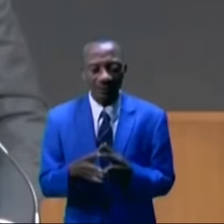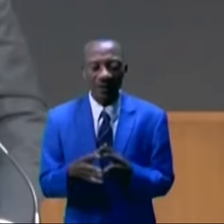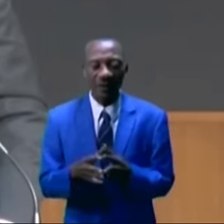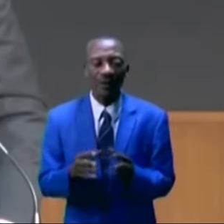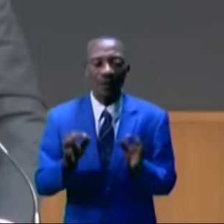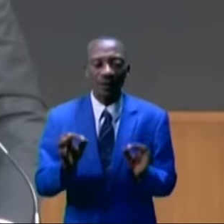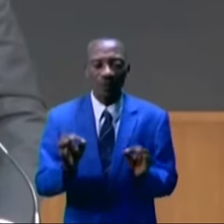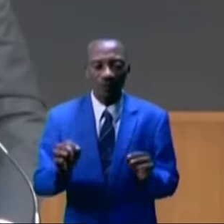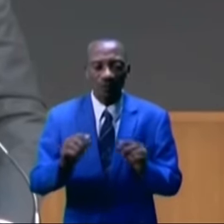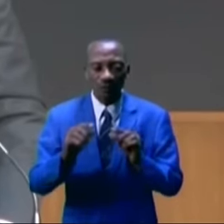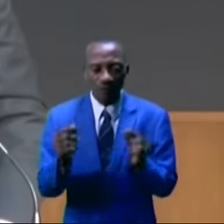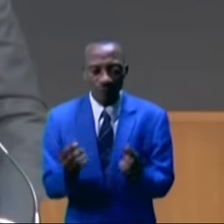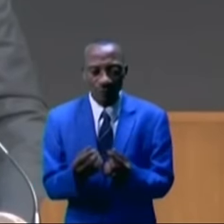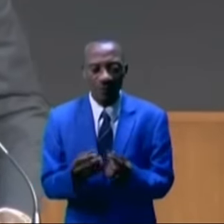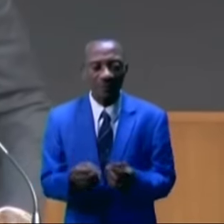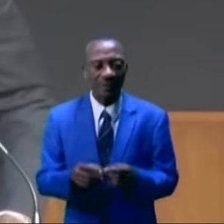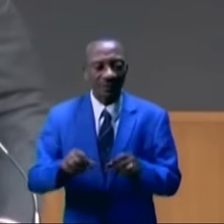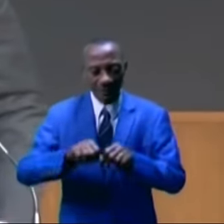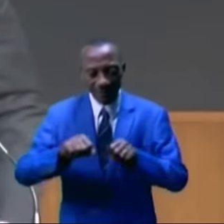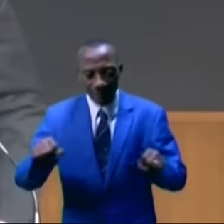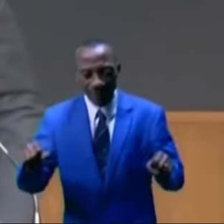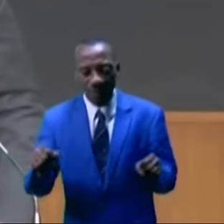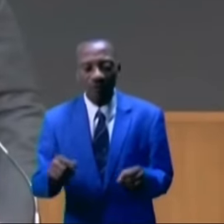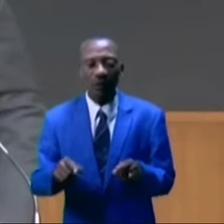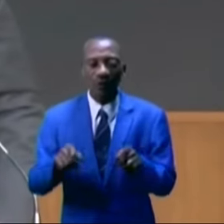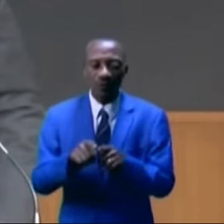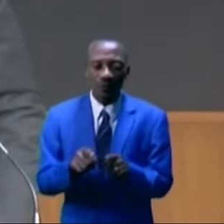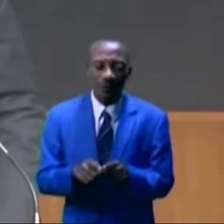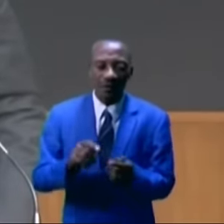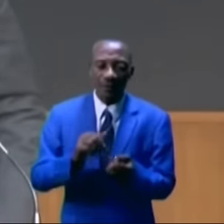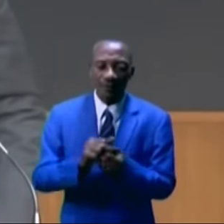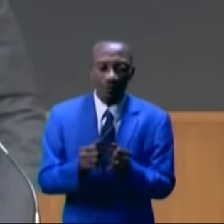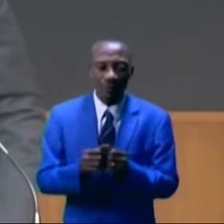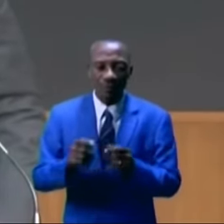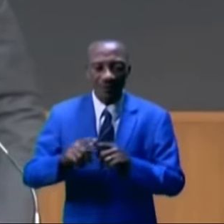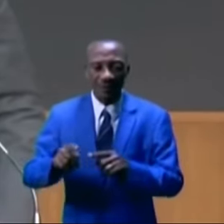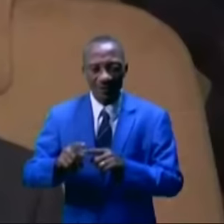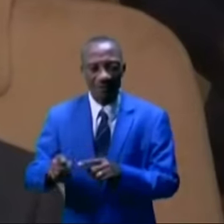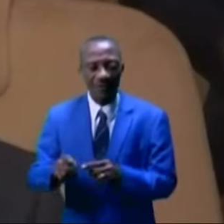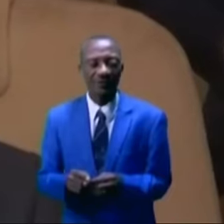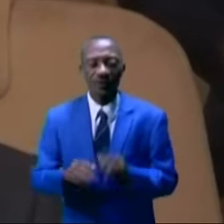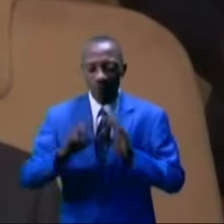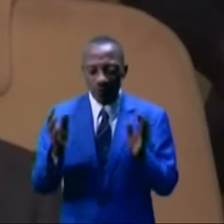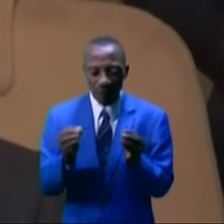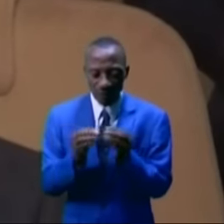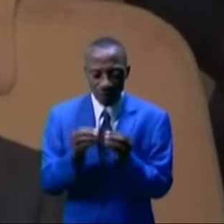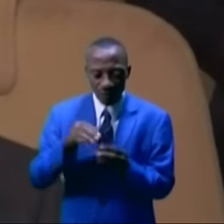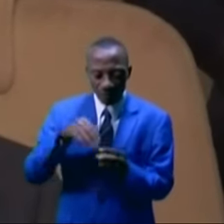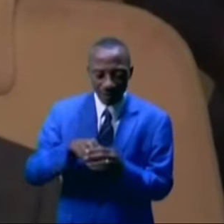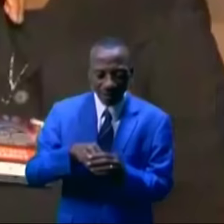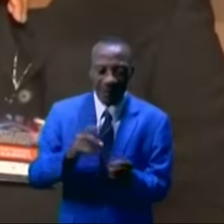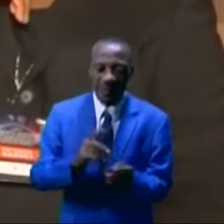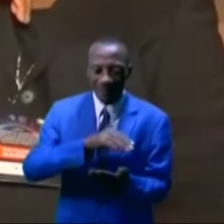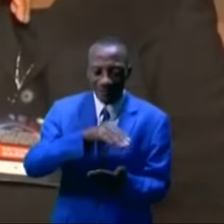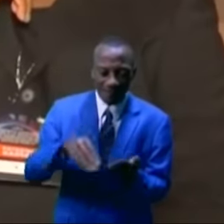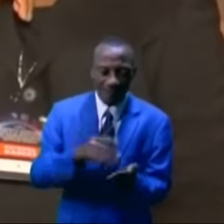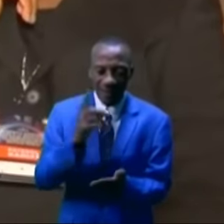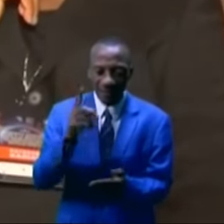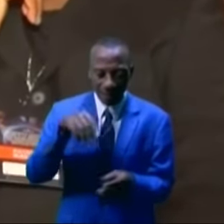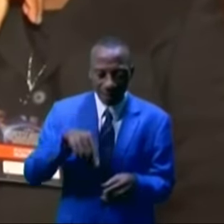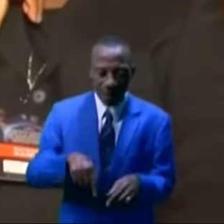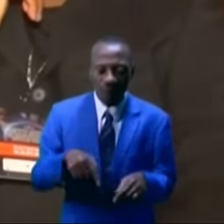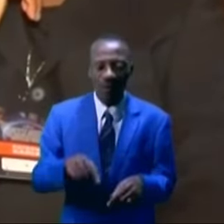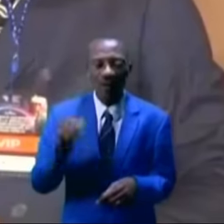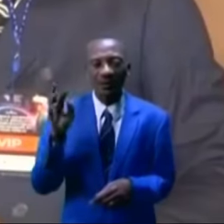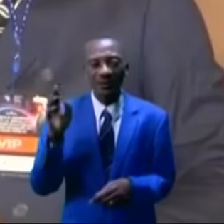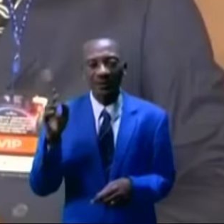Télécommunications et Numériques, Augustin Kibasa Maliba, au centre financier de Kinshasa. L'objectif était de discuter autour du